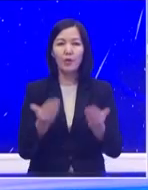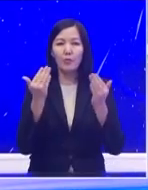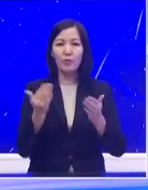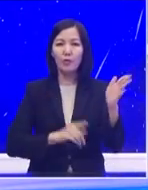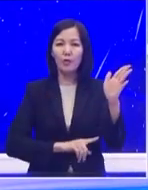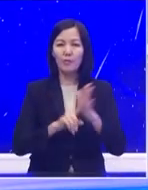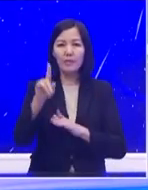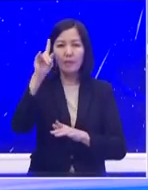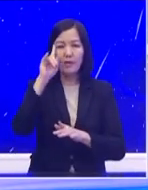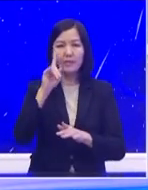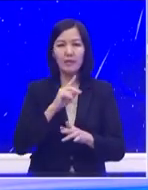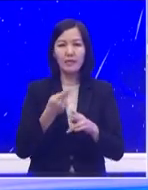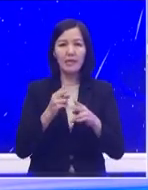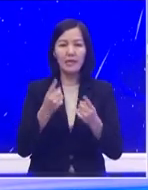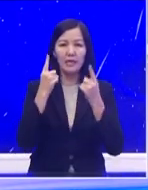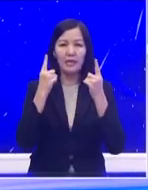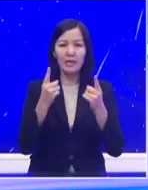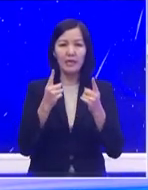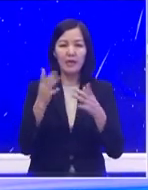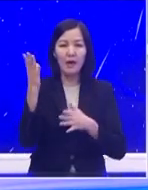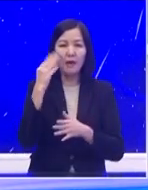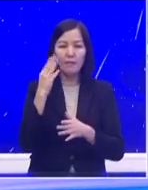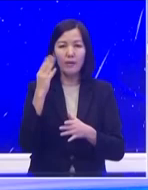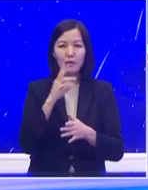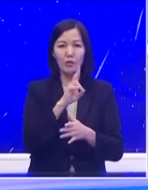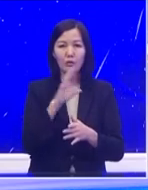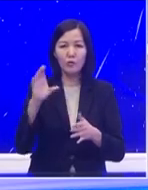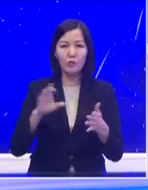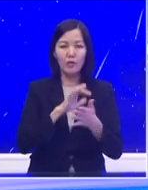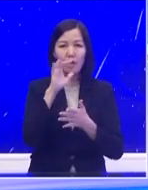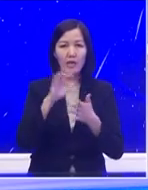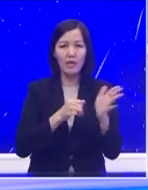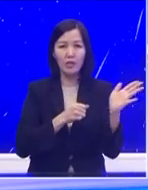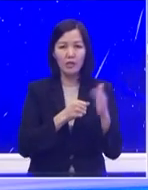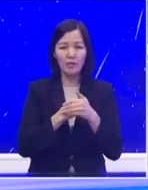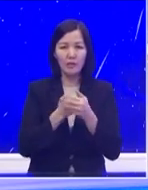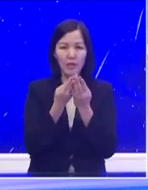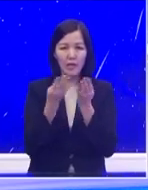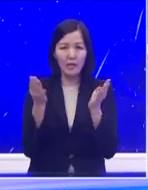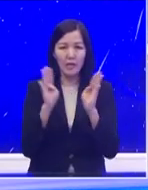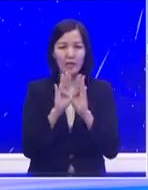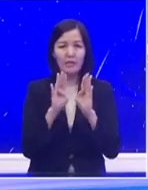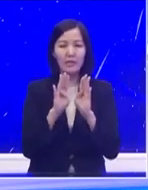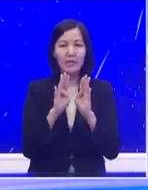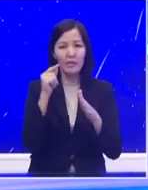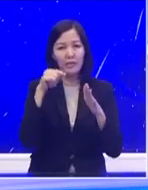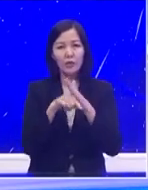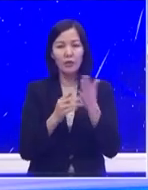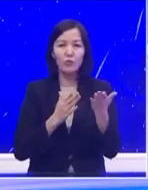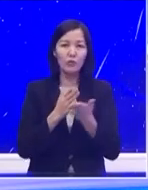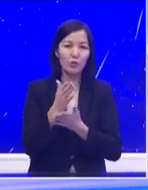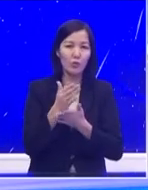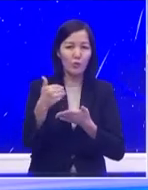Бүгіннен бастап еліміздің ең ірі мегаполистары Алматы мен Нұрсұлтан қалалары жабылды. Карантиндік режим енгізіліп, кіру-шығу